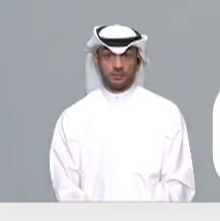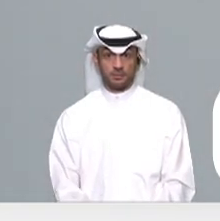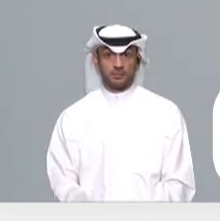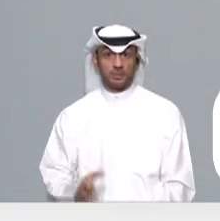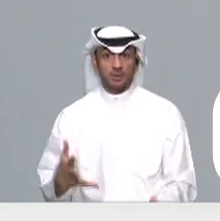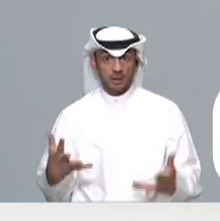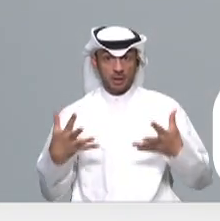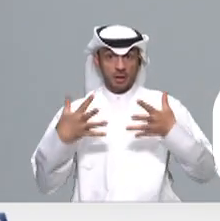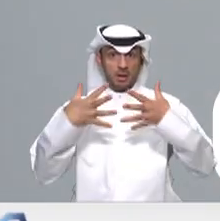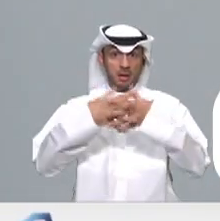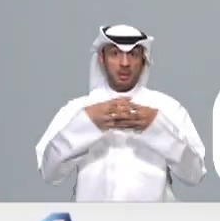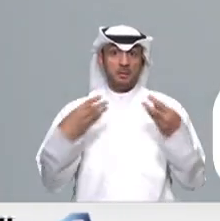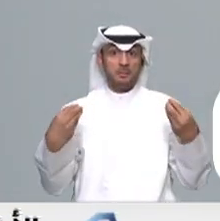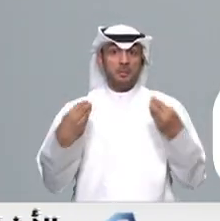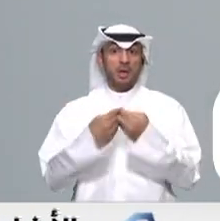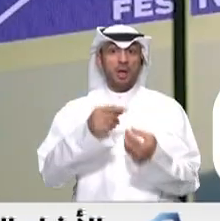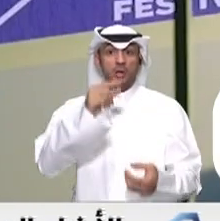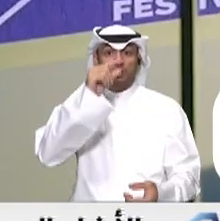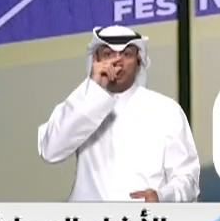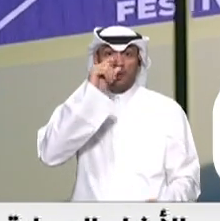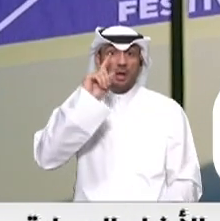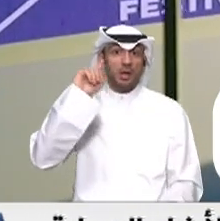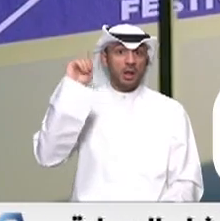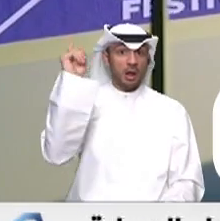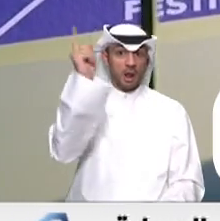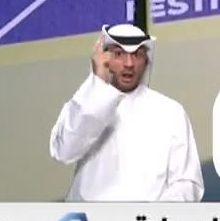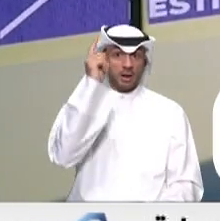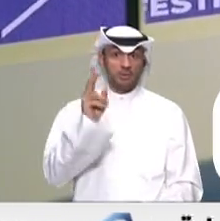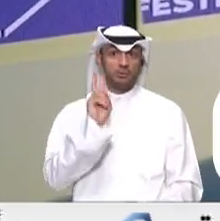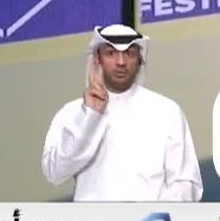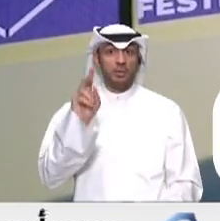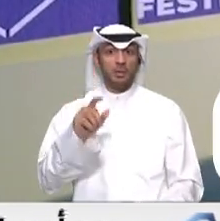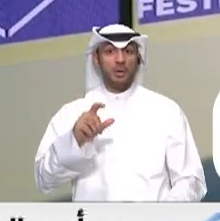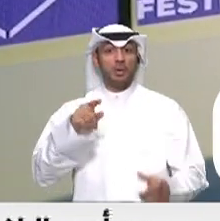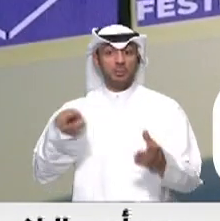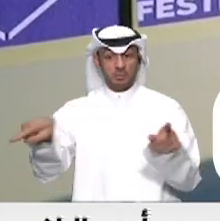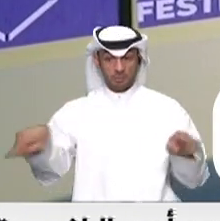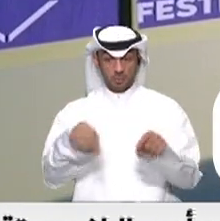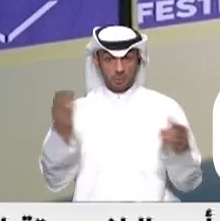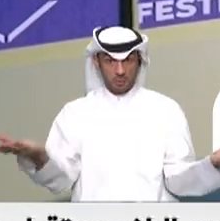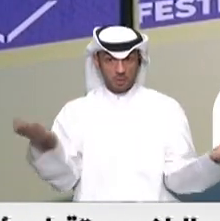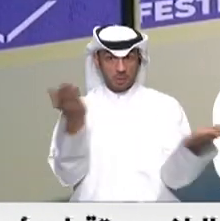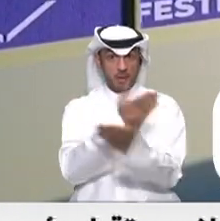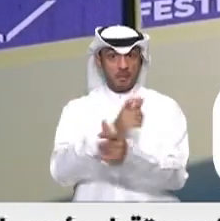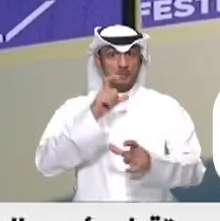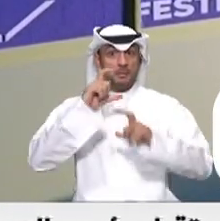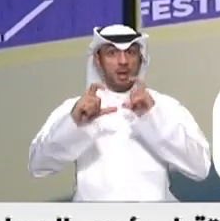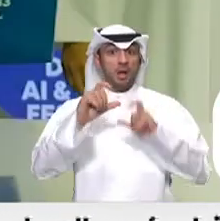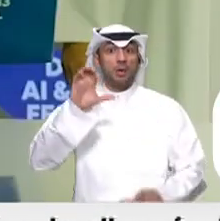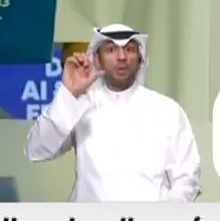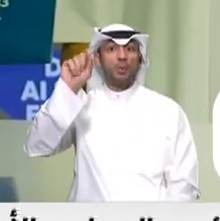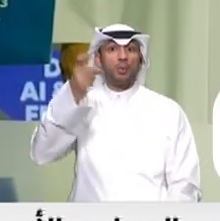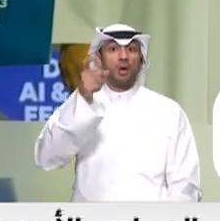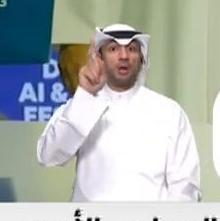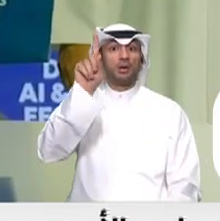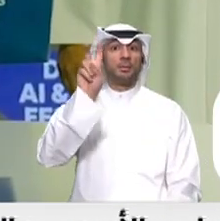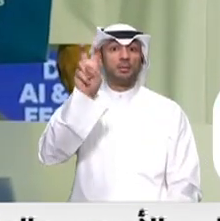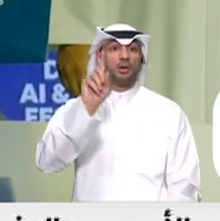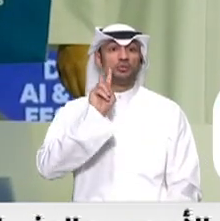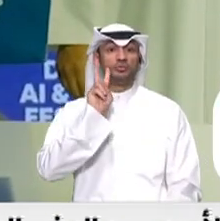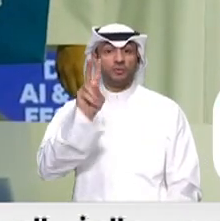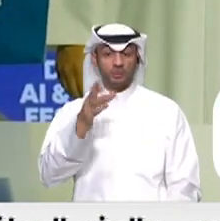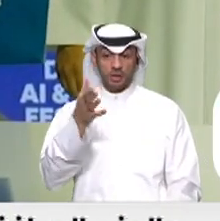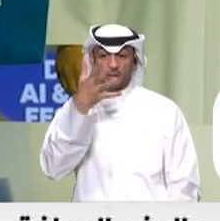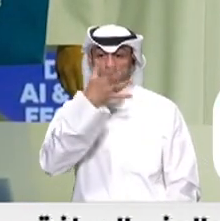بالشراكة مع مركز دبي المالي العالمي، وقع بنك وربا اتفاقية إطلاق برنامج رواد 5 لتمكين